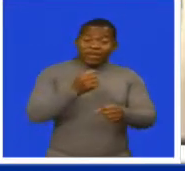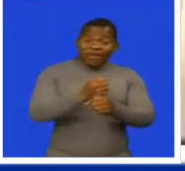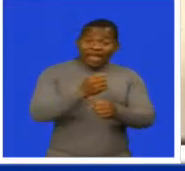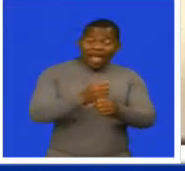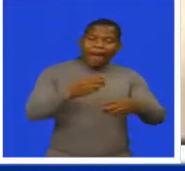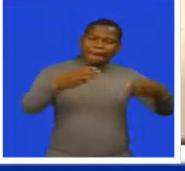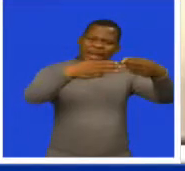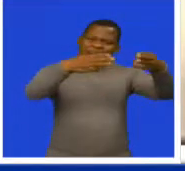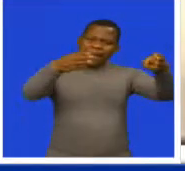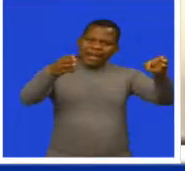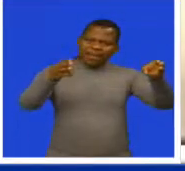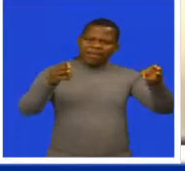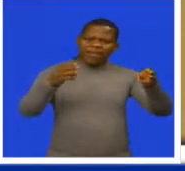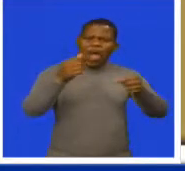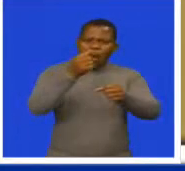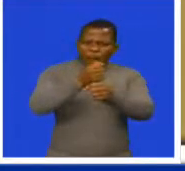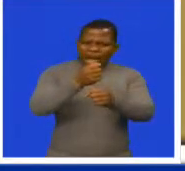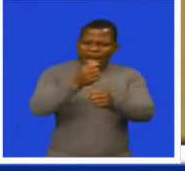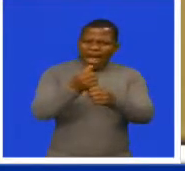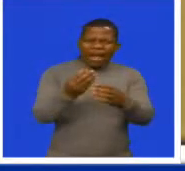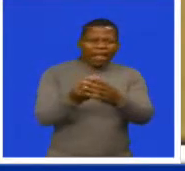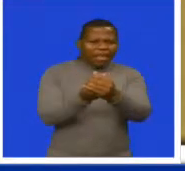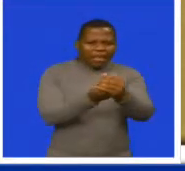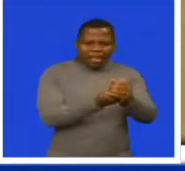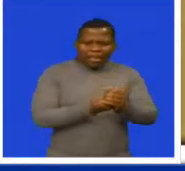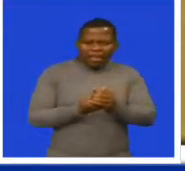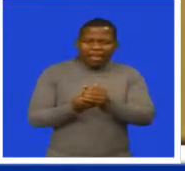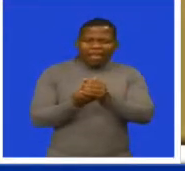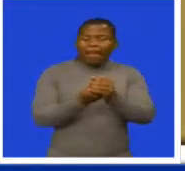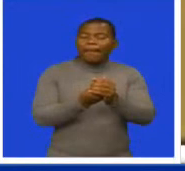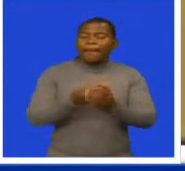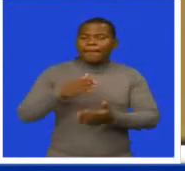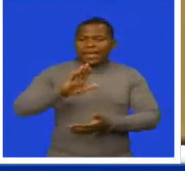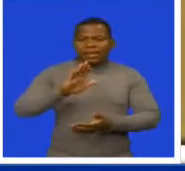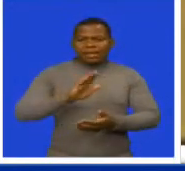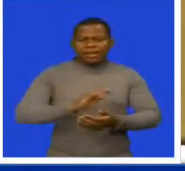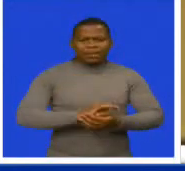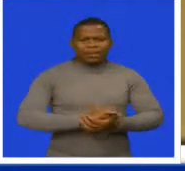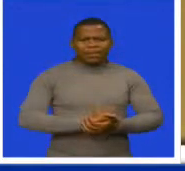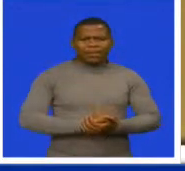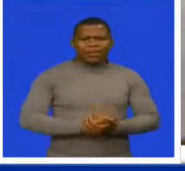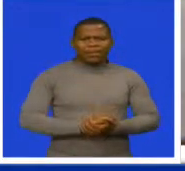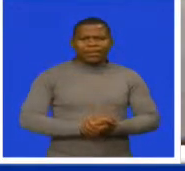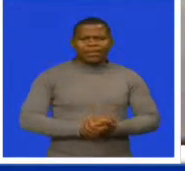isikhathi. TindzabaEmini Eswatini TV kubika Themkosi Mavimbela eMalkens.